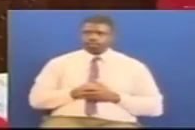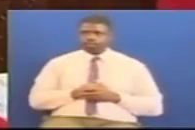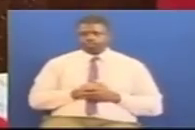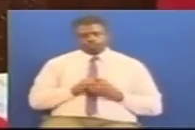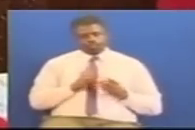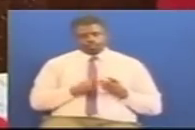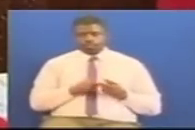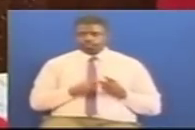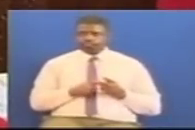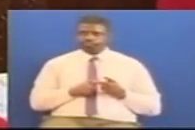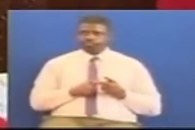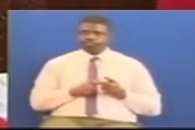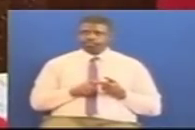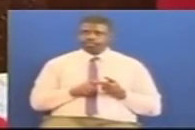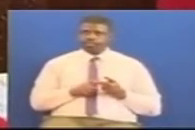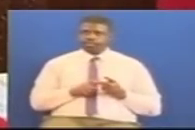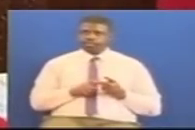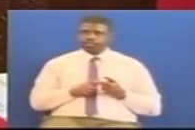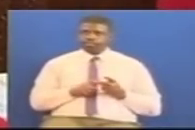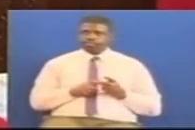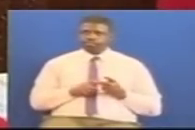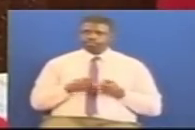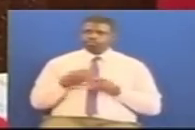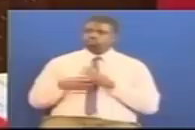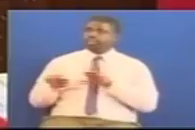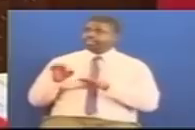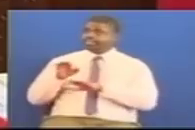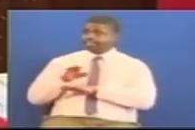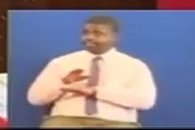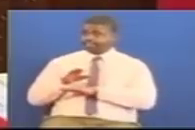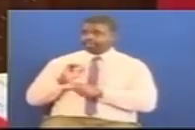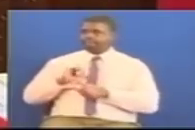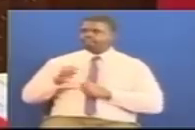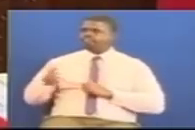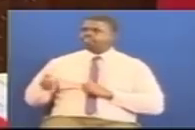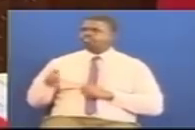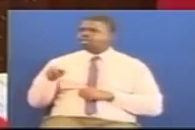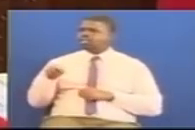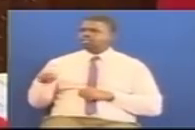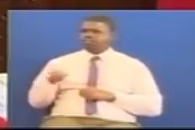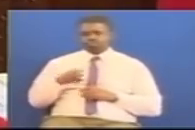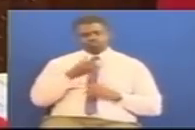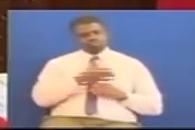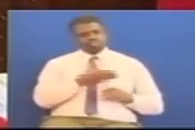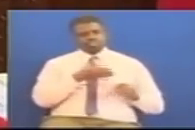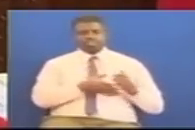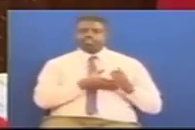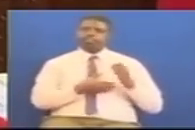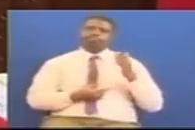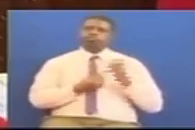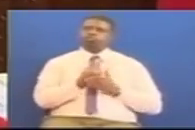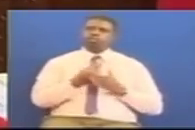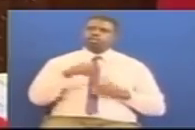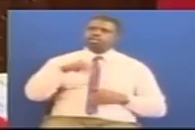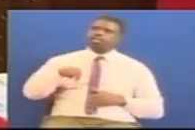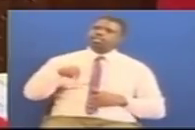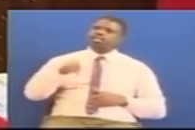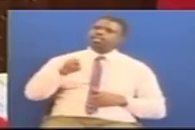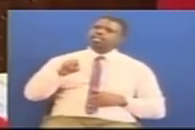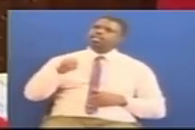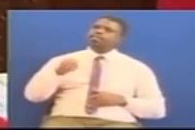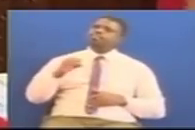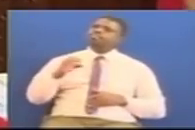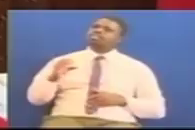Swali la pili, Mheshimiwa Mwenyekiti, vibali vya ujenzi kutoka NEMKI huchukua